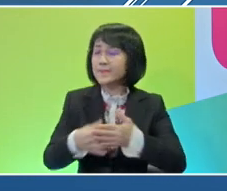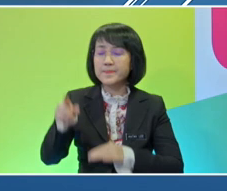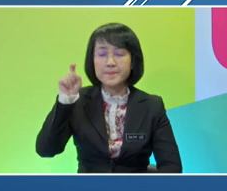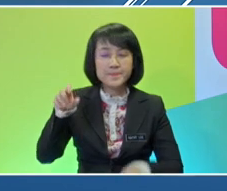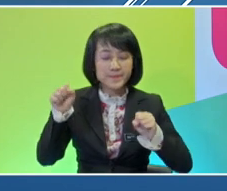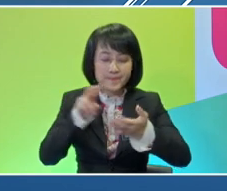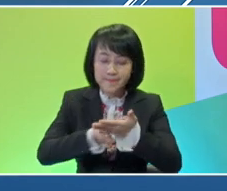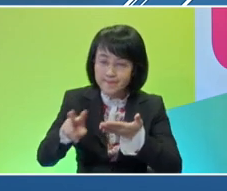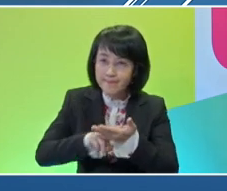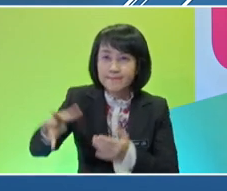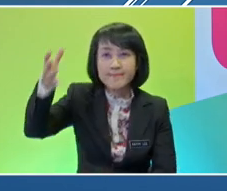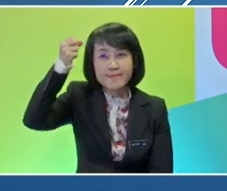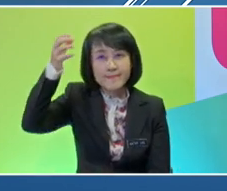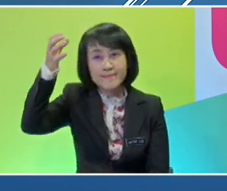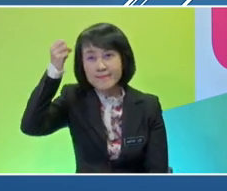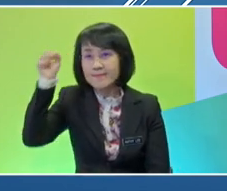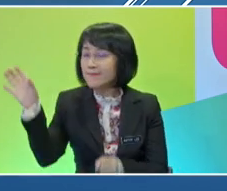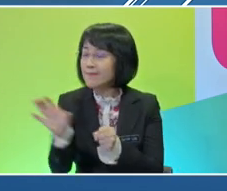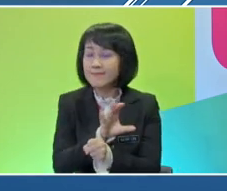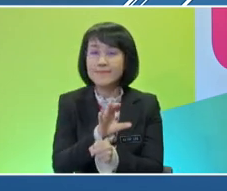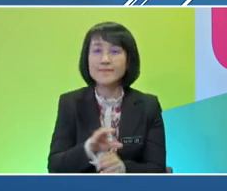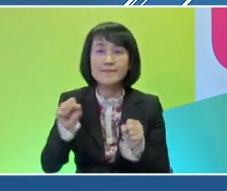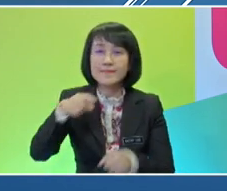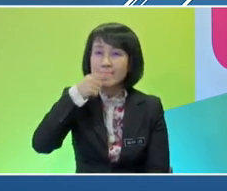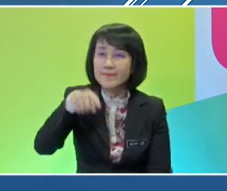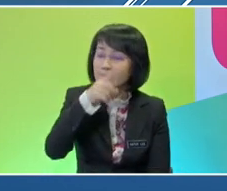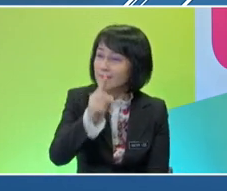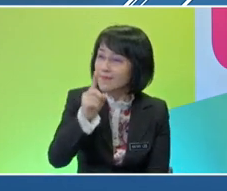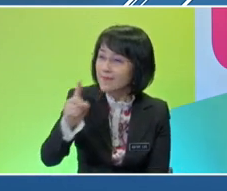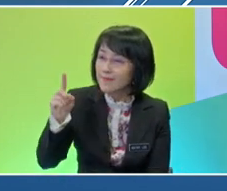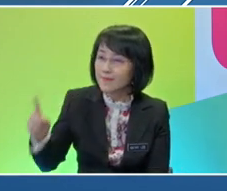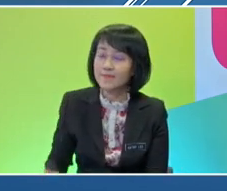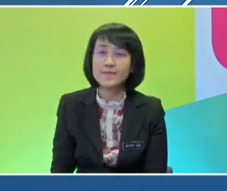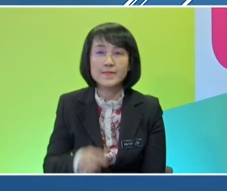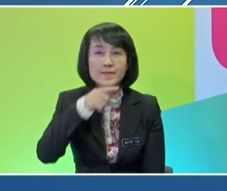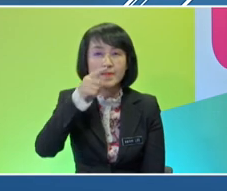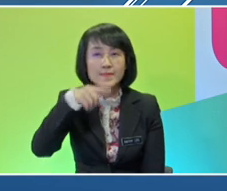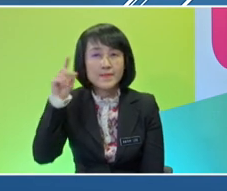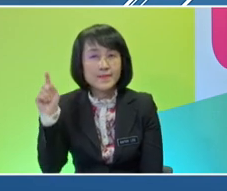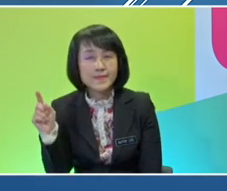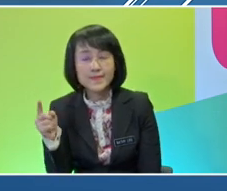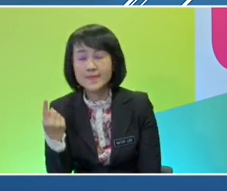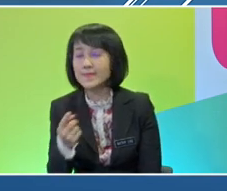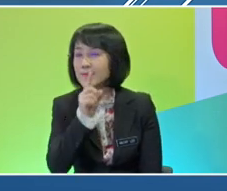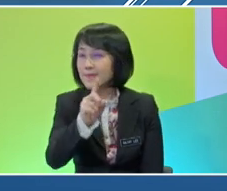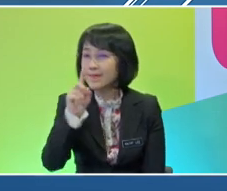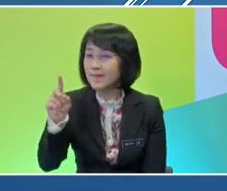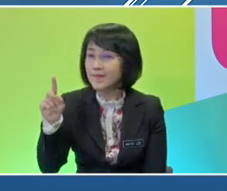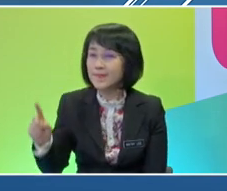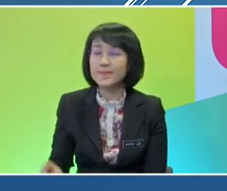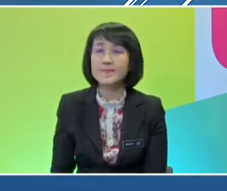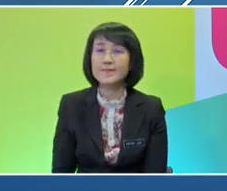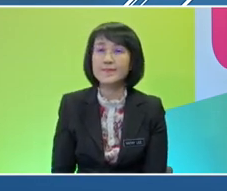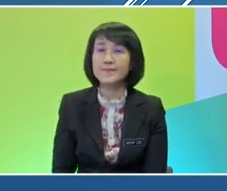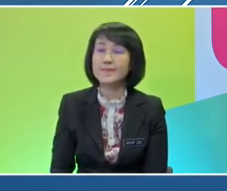misi boleh hafal hafal boleh sebut satu-satu sabuk dia kita apa boleh sebut satu-satu di